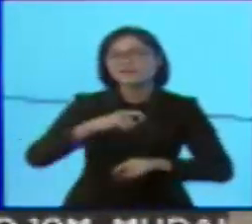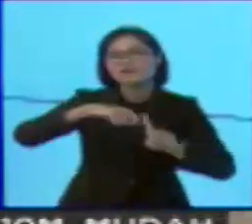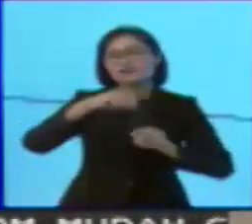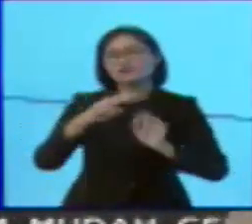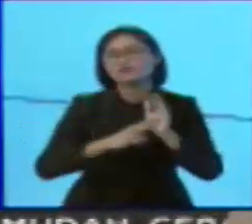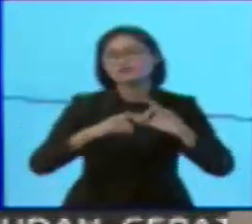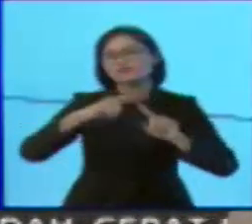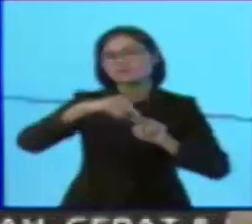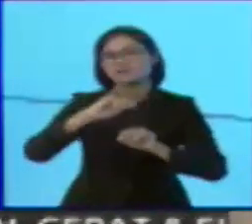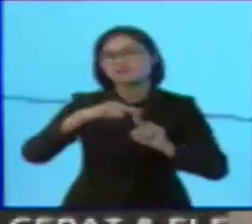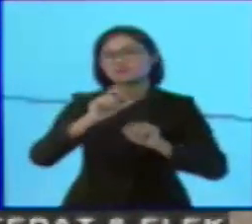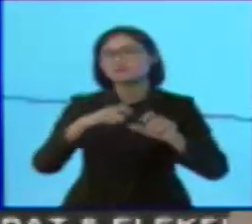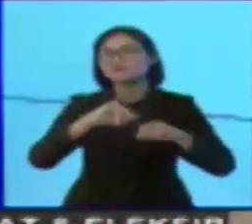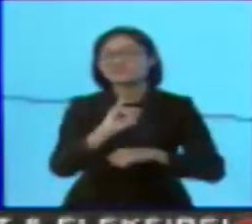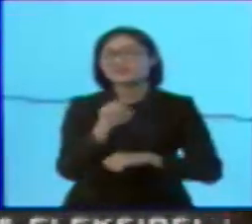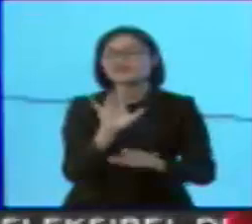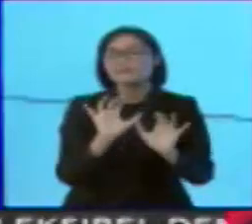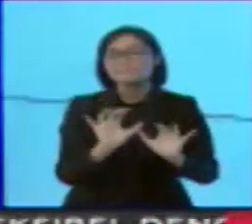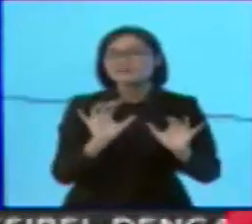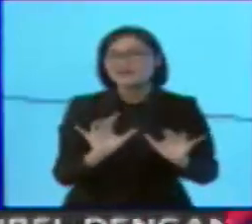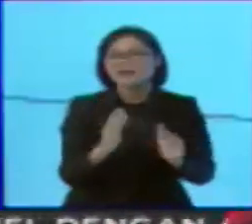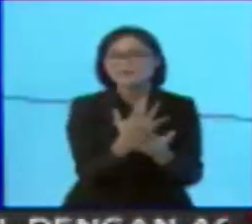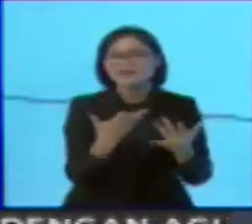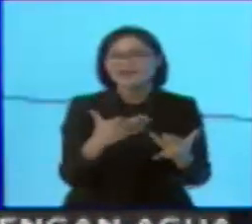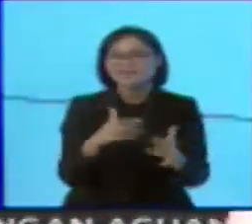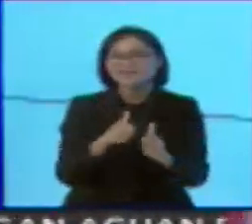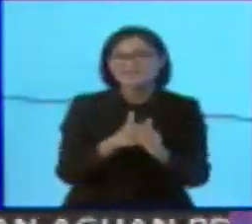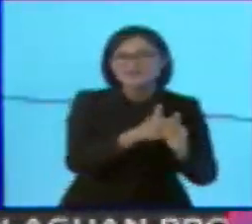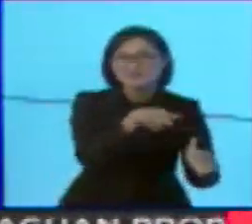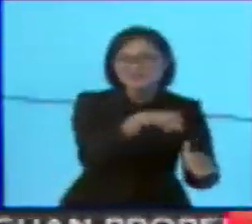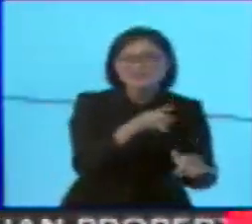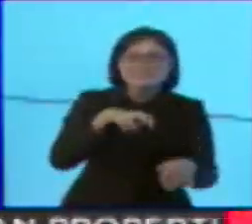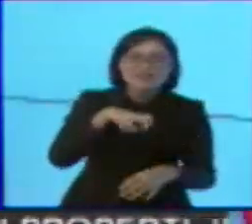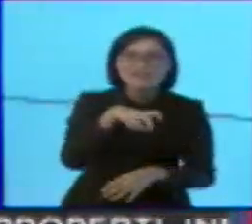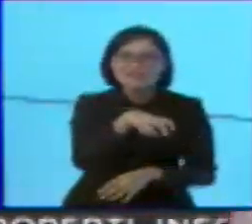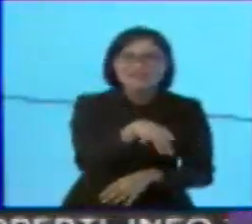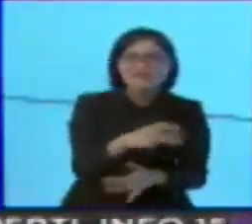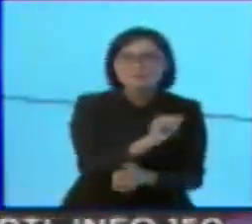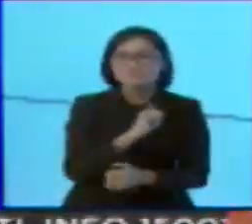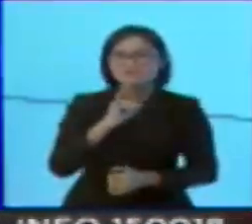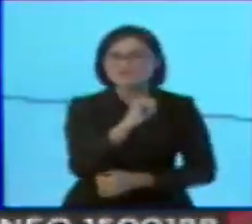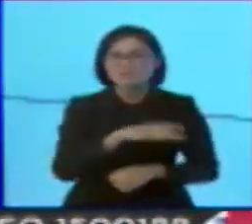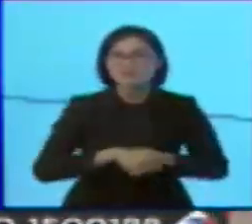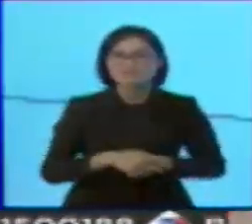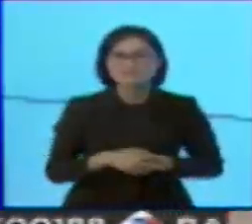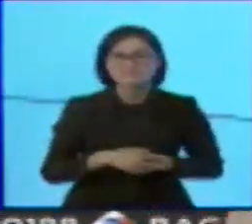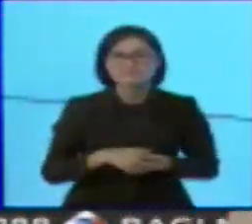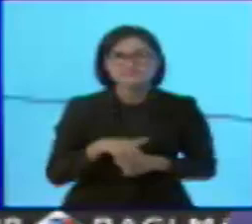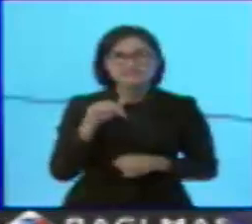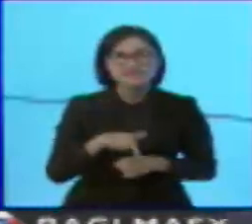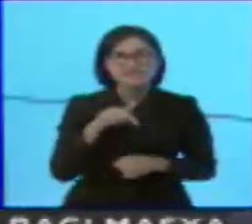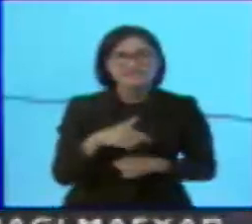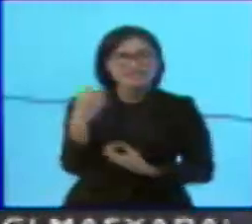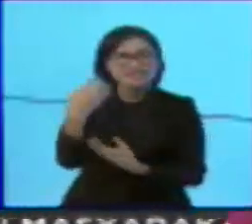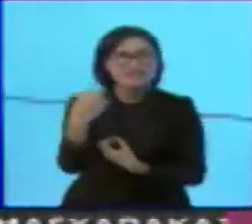Ratusan warga dari sejumlah daerah dan berbagai latar belakang ini berjalan bersama dari dan menuju rumah rakyat. Ini sebagai